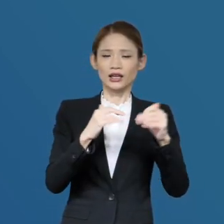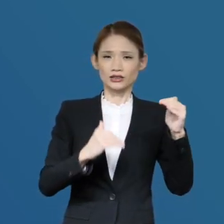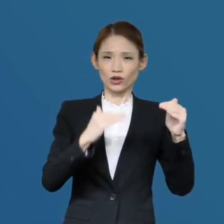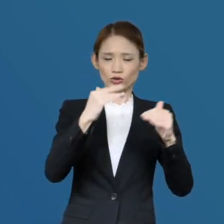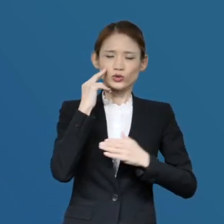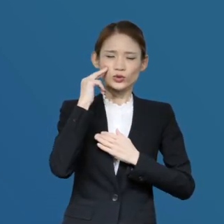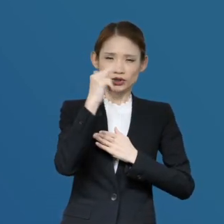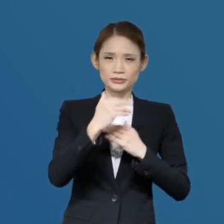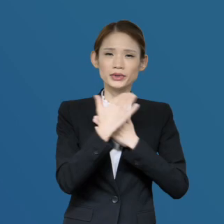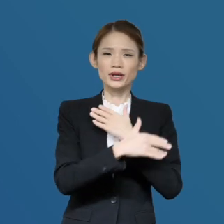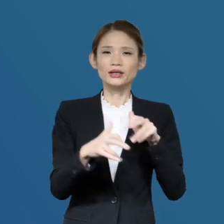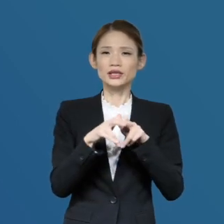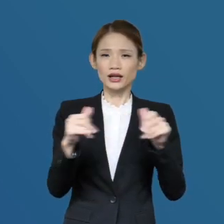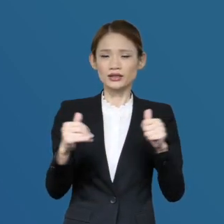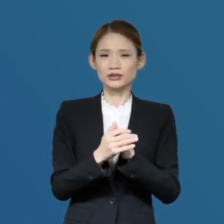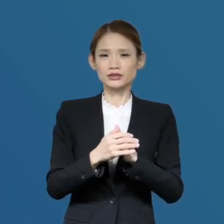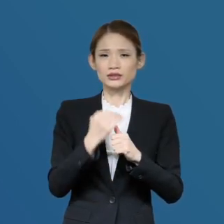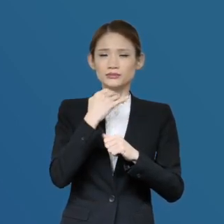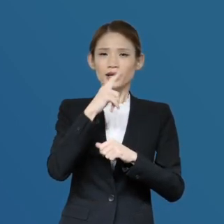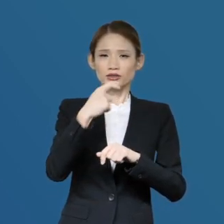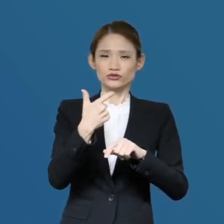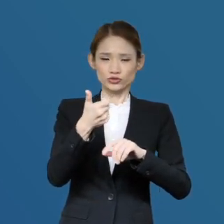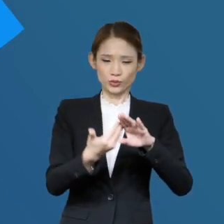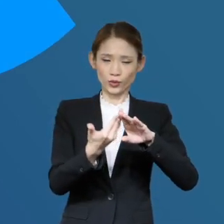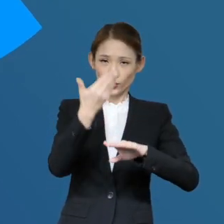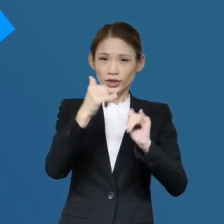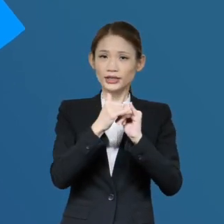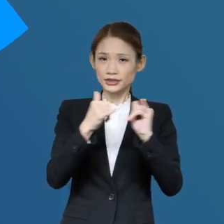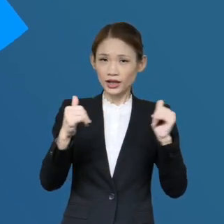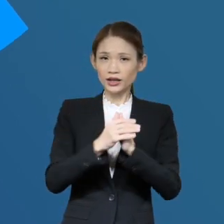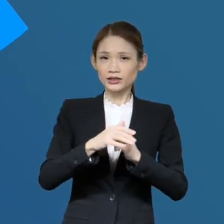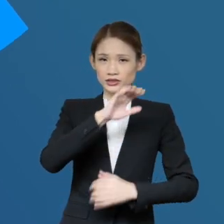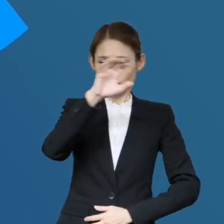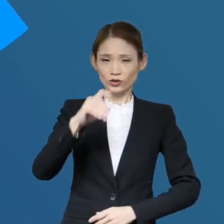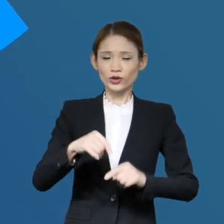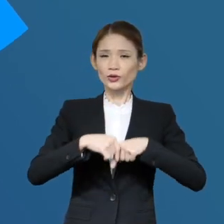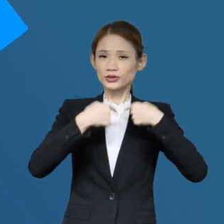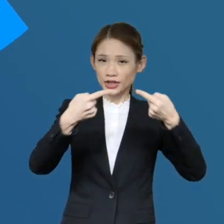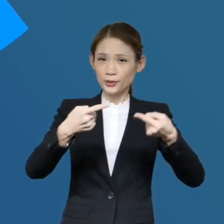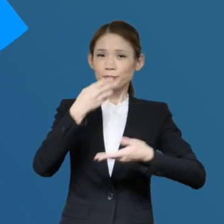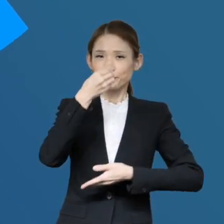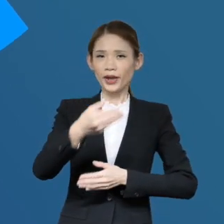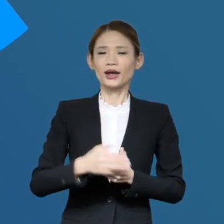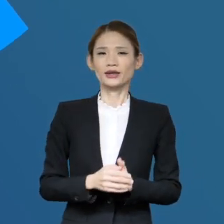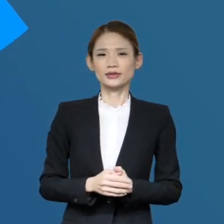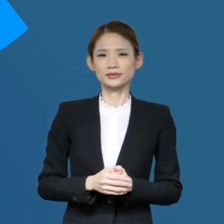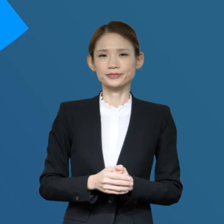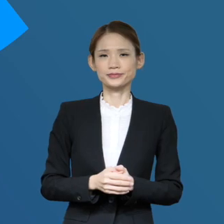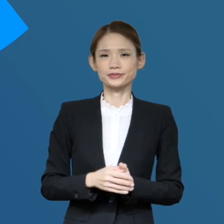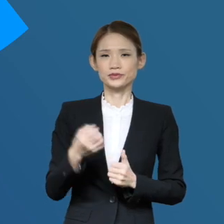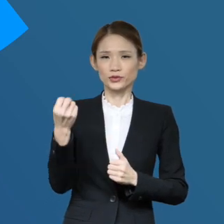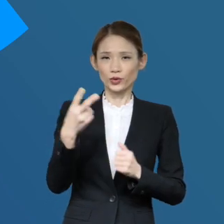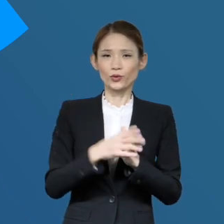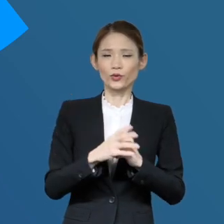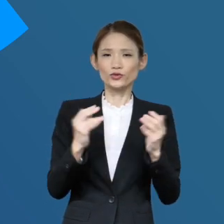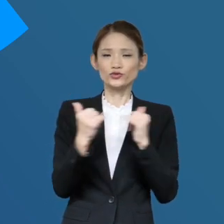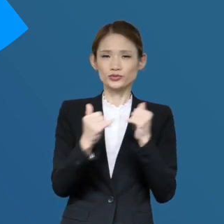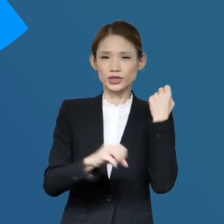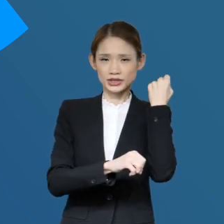정도가 심한 장애인 혹은 만 65세 이상인 자는 연속 참여가 가능합니다.